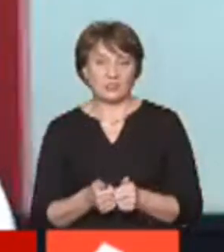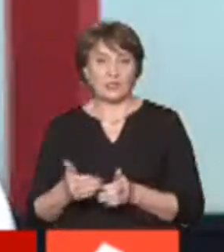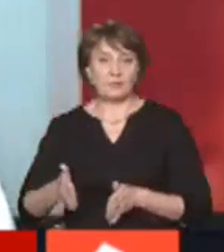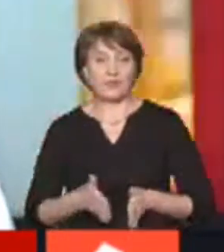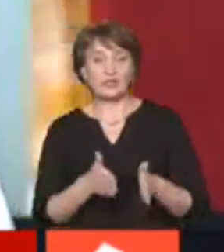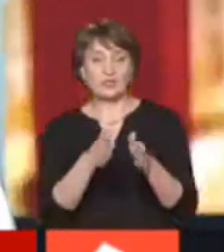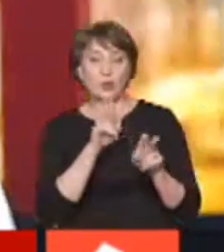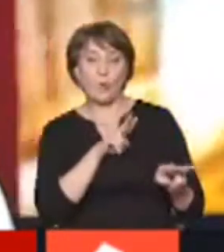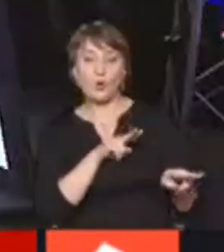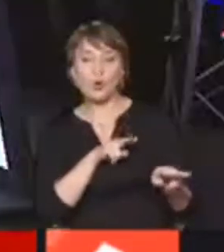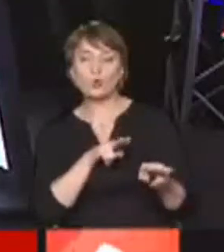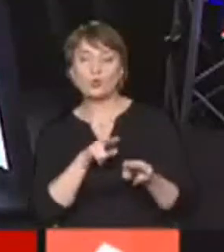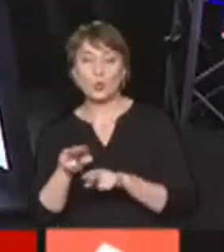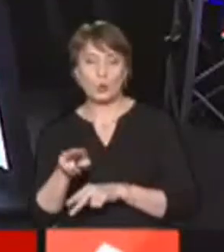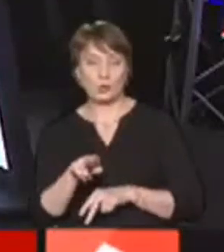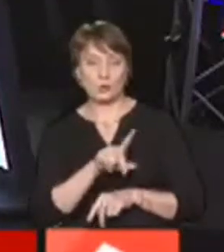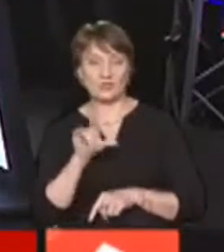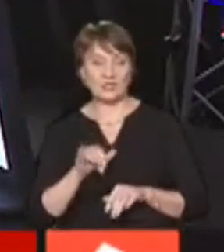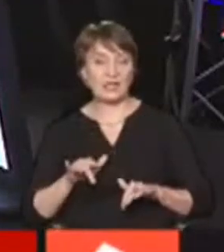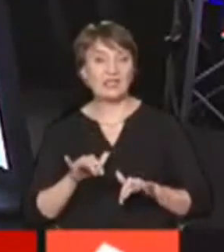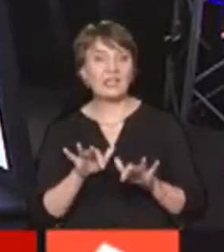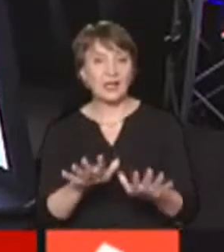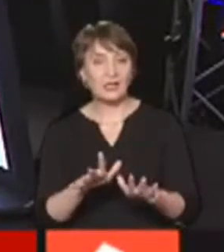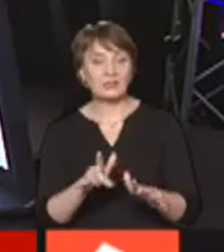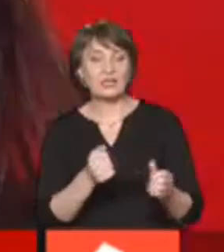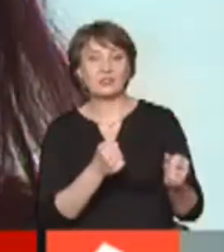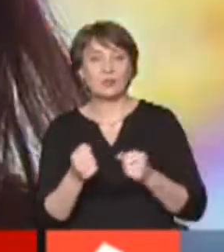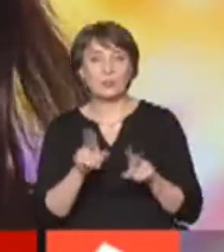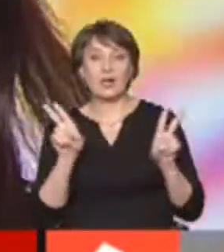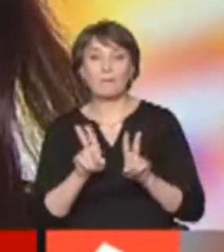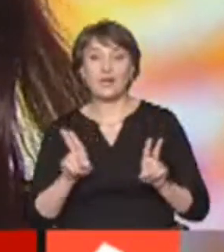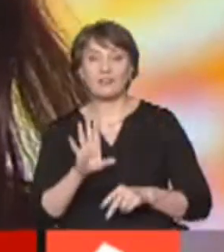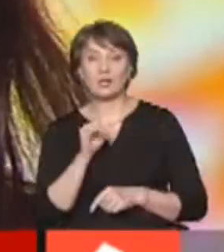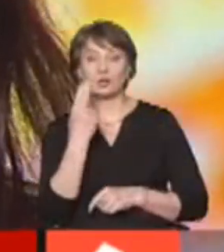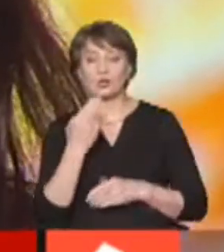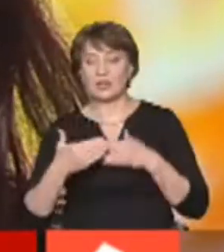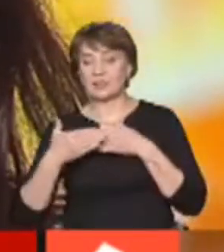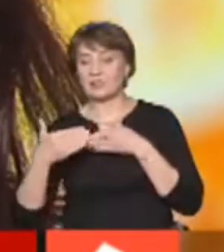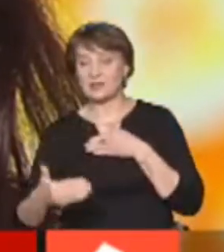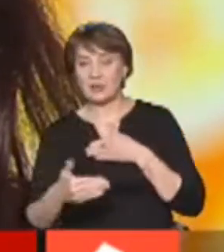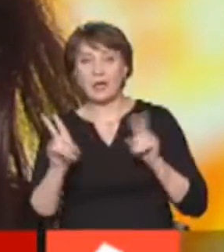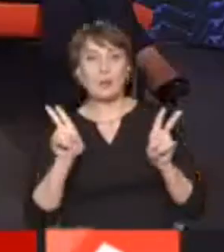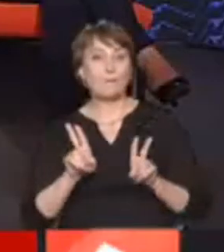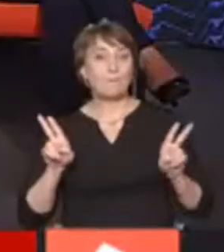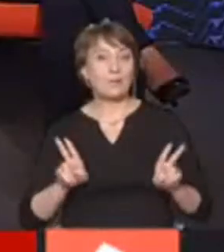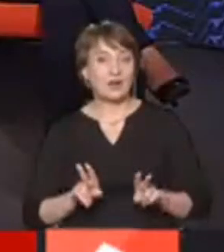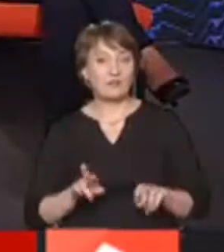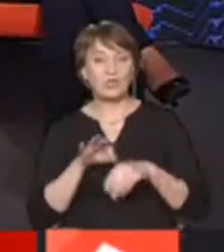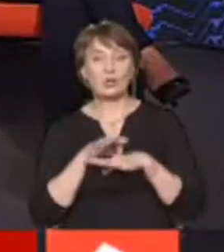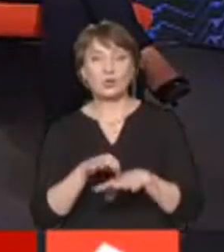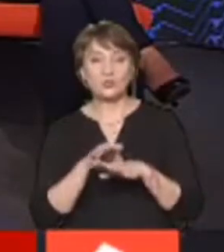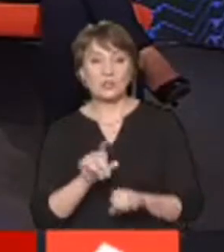шляхом контролю за діяльністю і дотриманням правил соціальної дистанції, дотриманням правил носіння